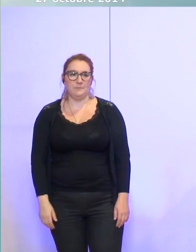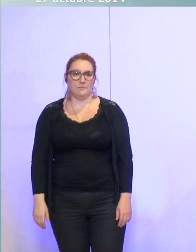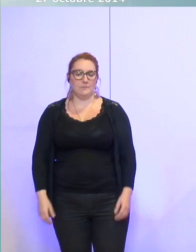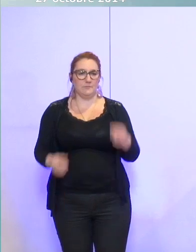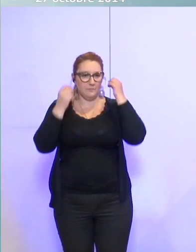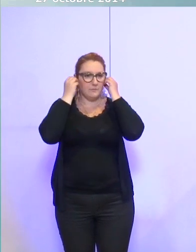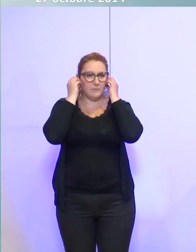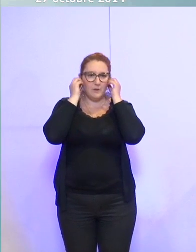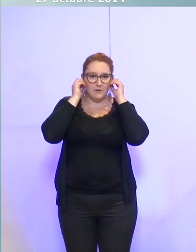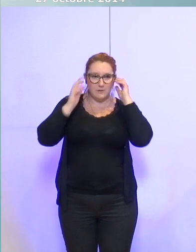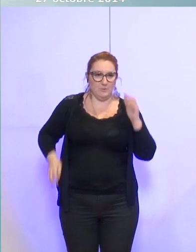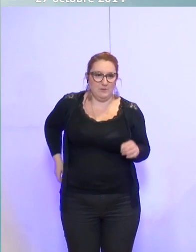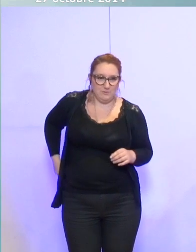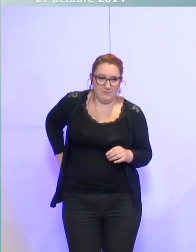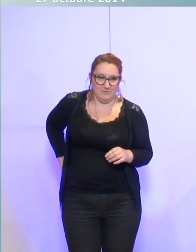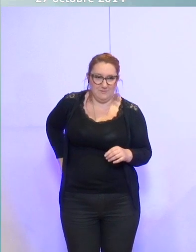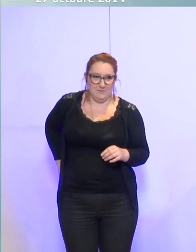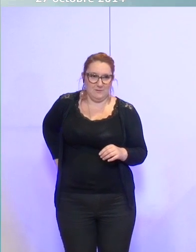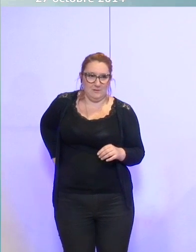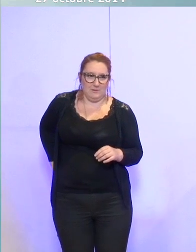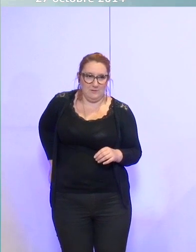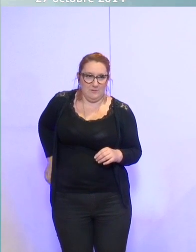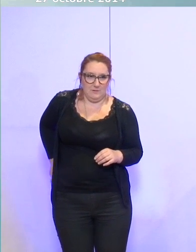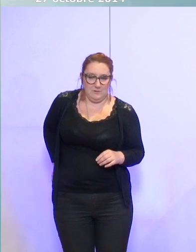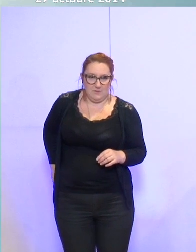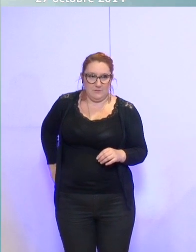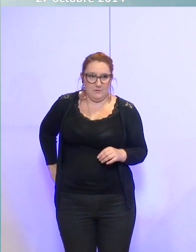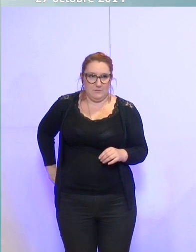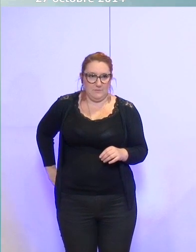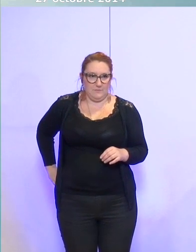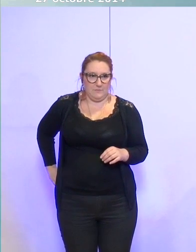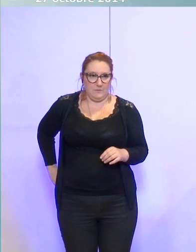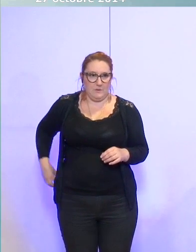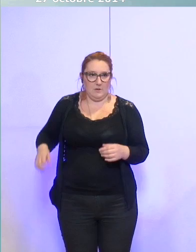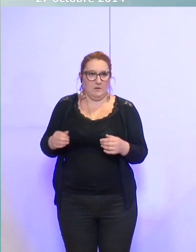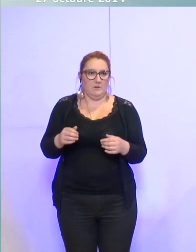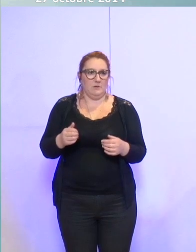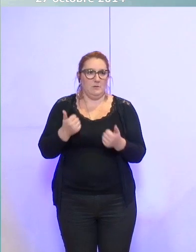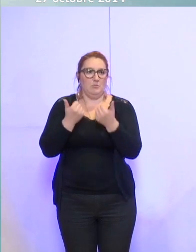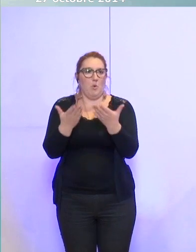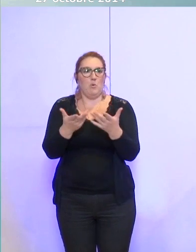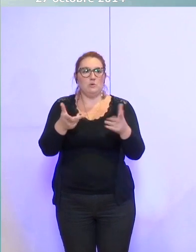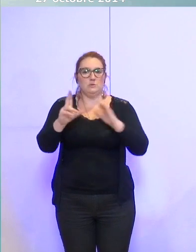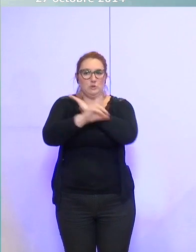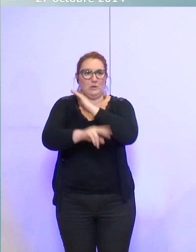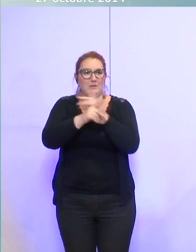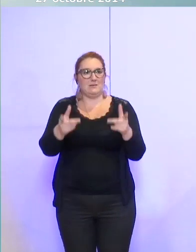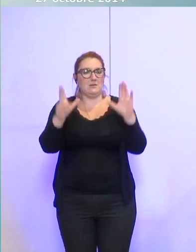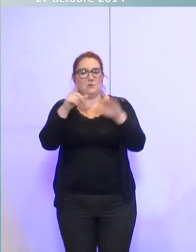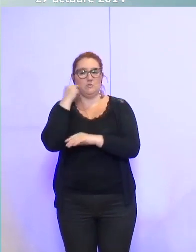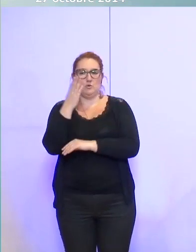Eh bien, je vous propose de désigner comme secrétaire de séance Monsieur Bouzaïen,